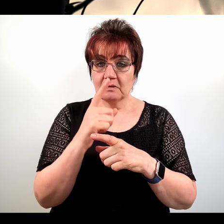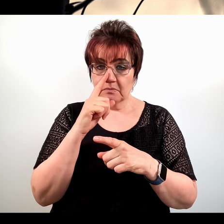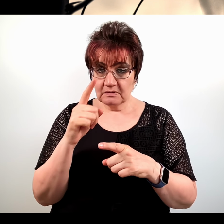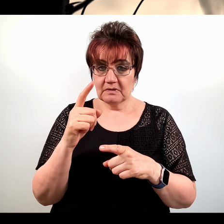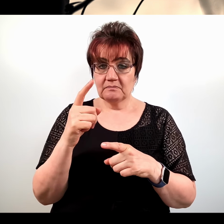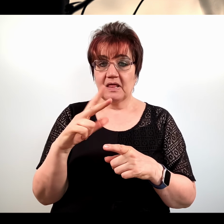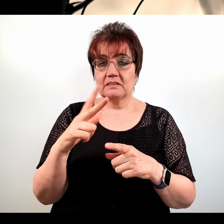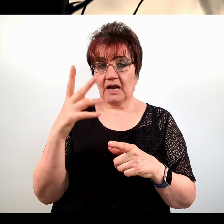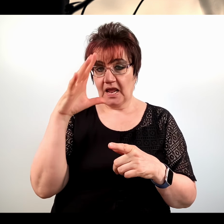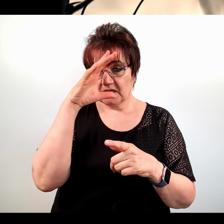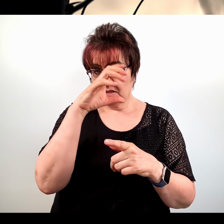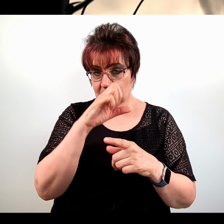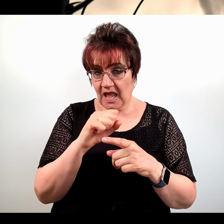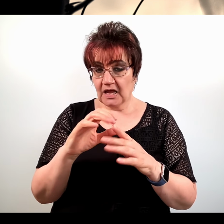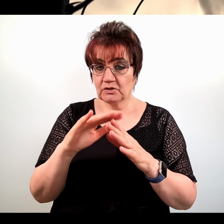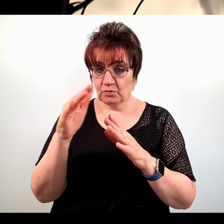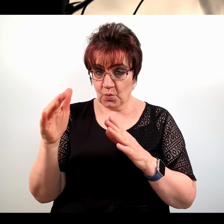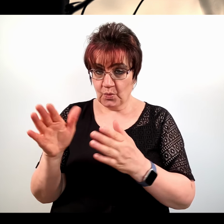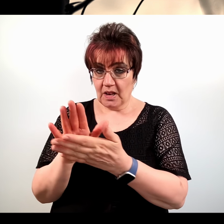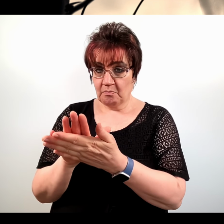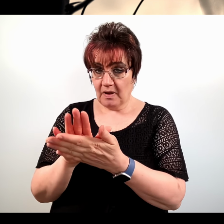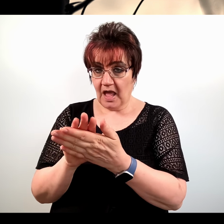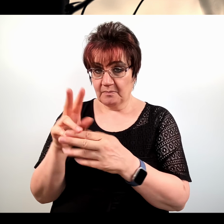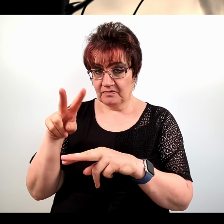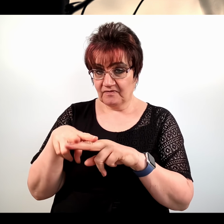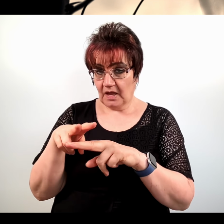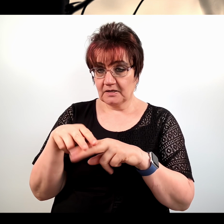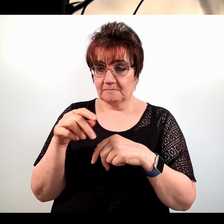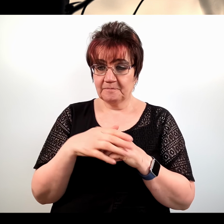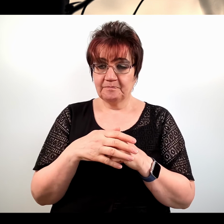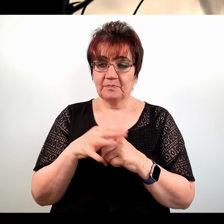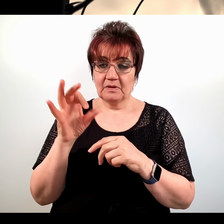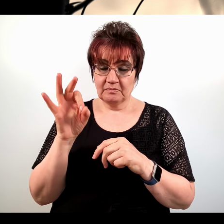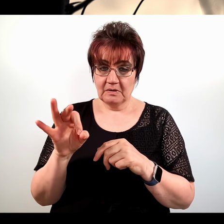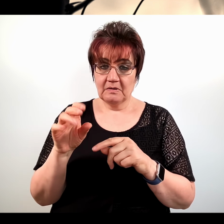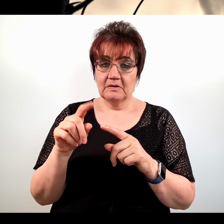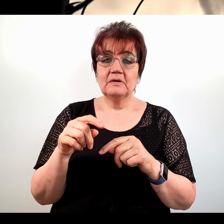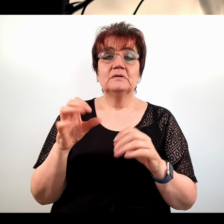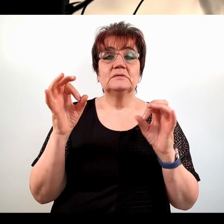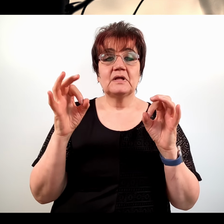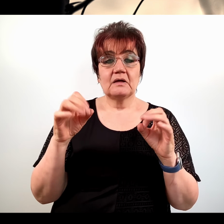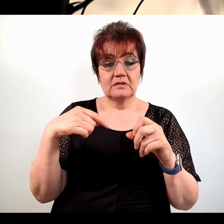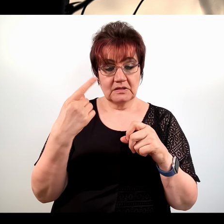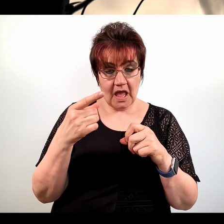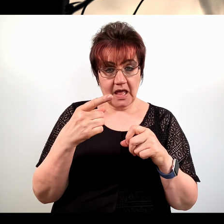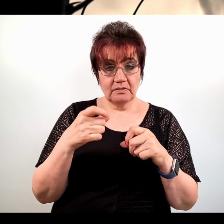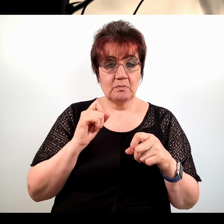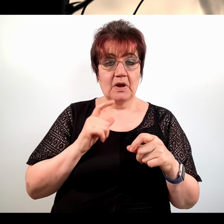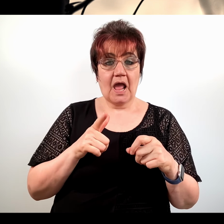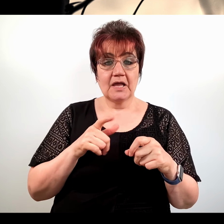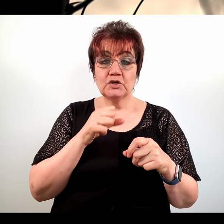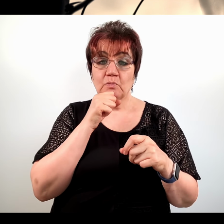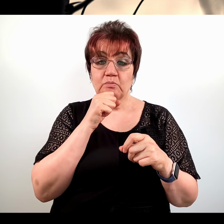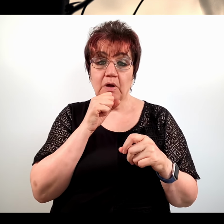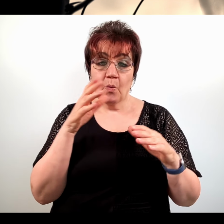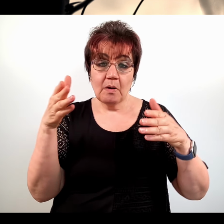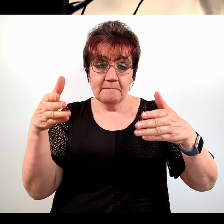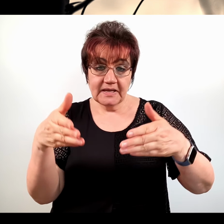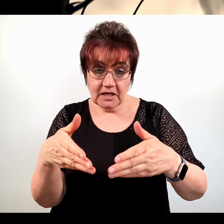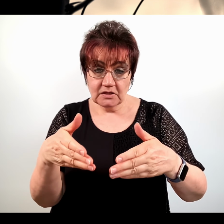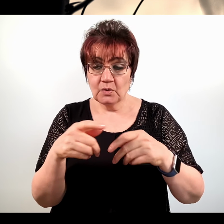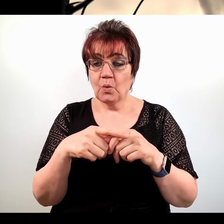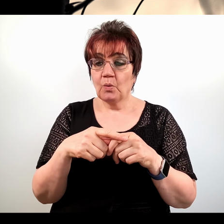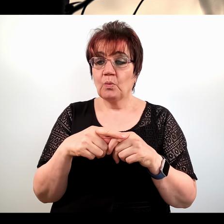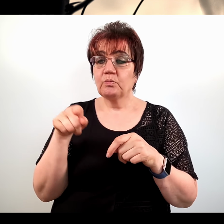Bauern gegeben hatte. So ging er am Abend nach der Bestattung zum Friedhof und setzte sich